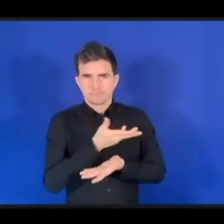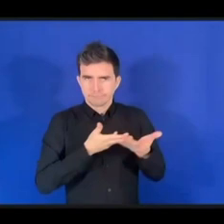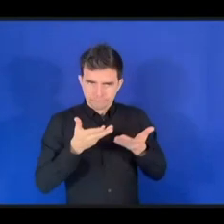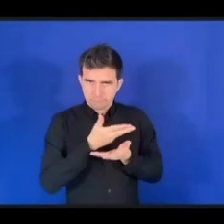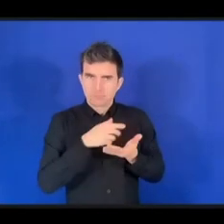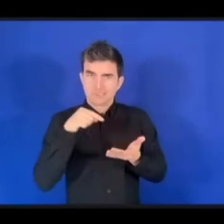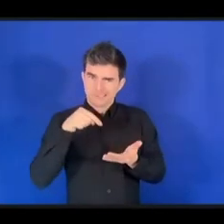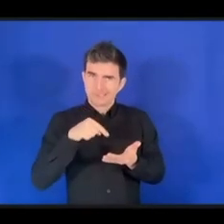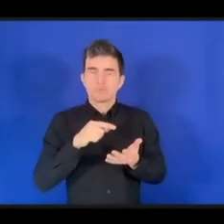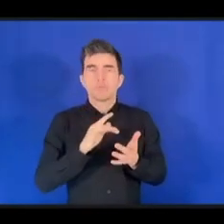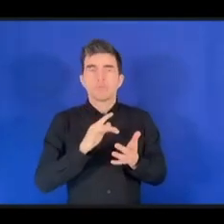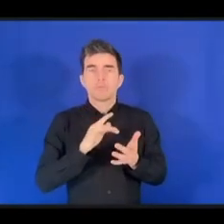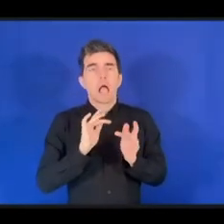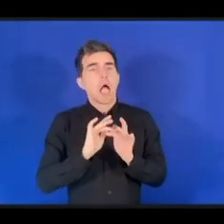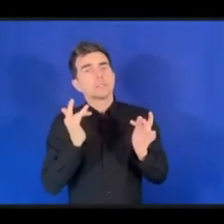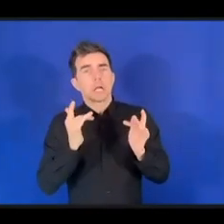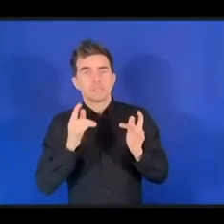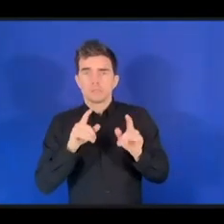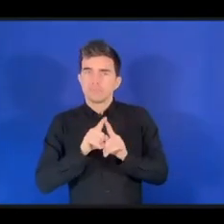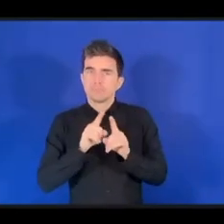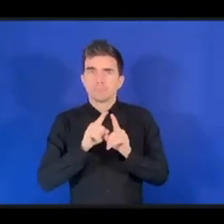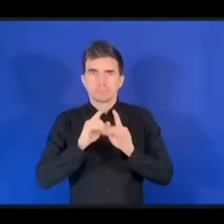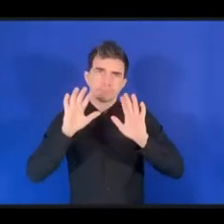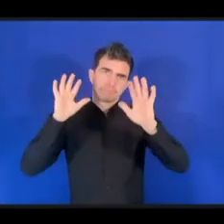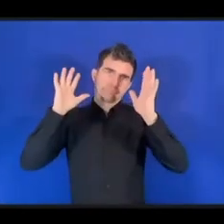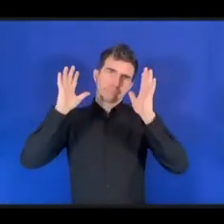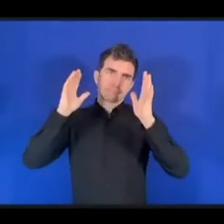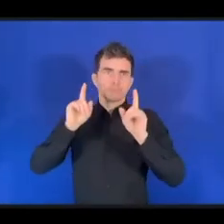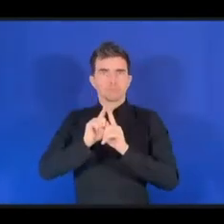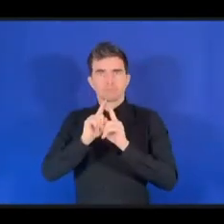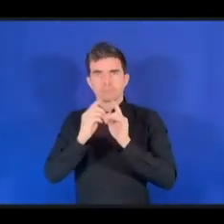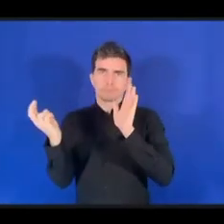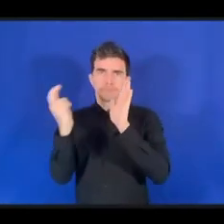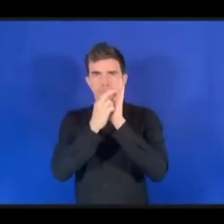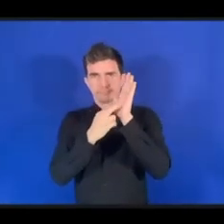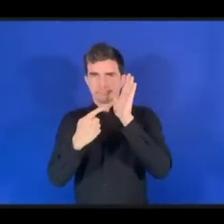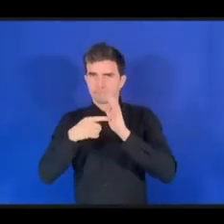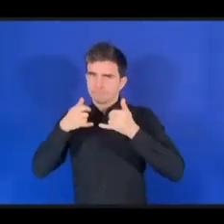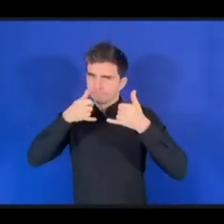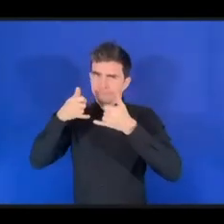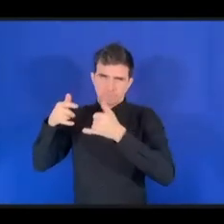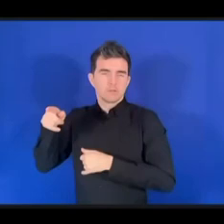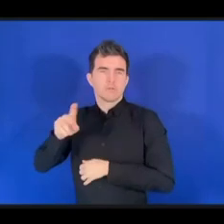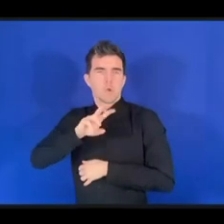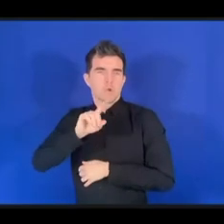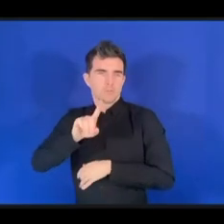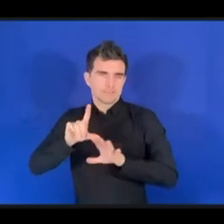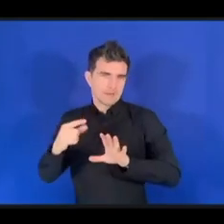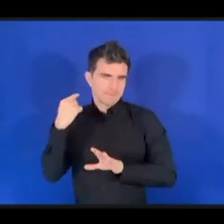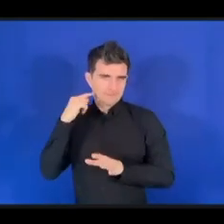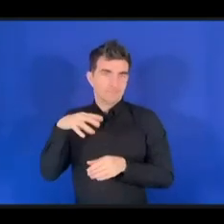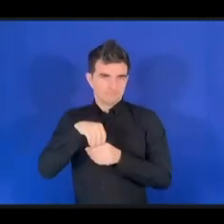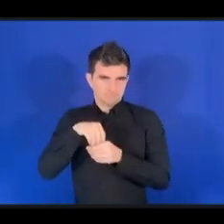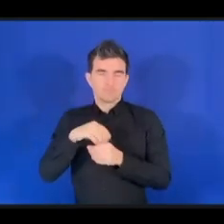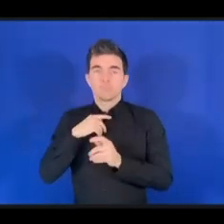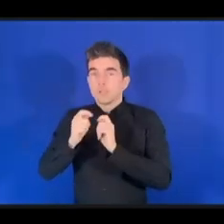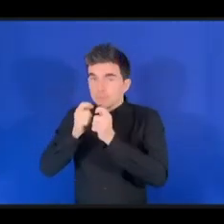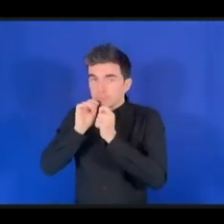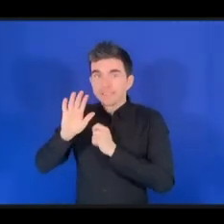我们对他的父母进行了采访，然后做了一个视频。他们说根本都不知道他当时在干